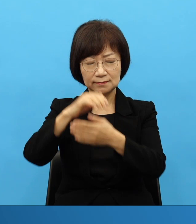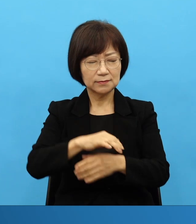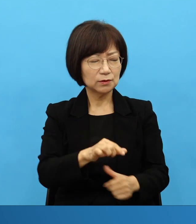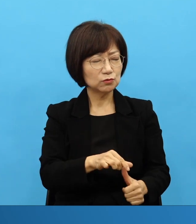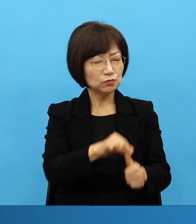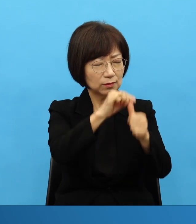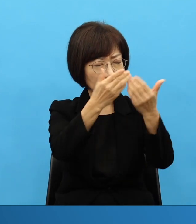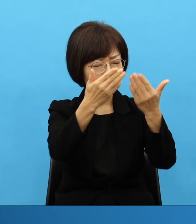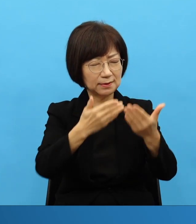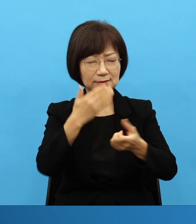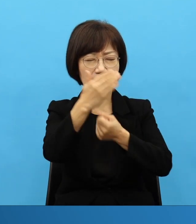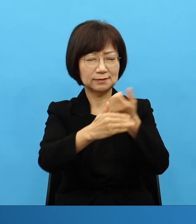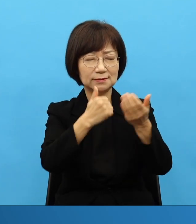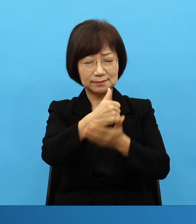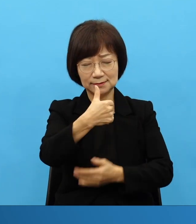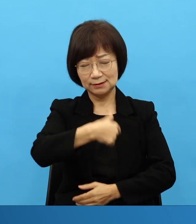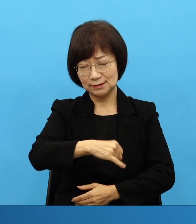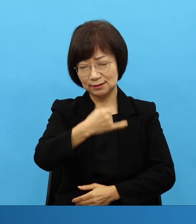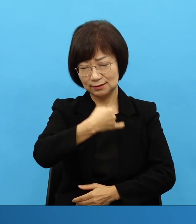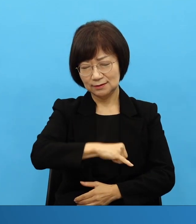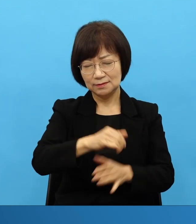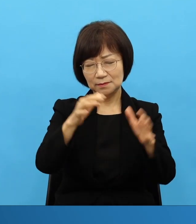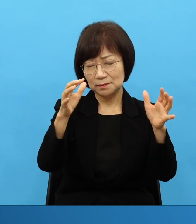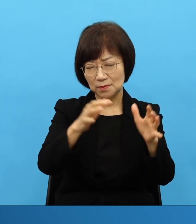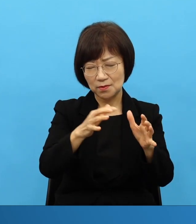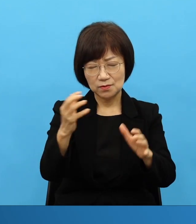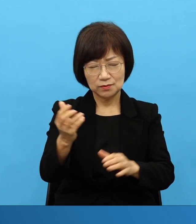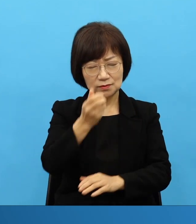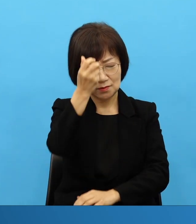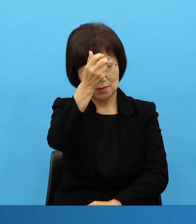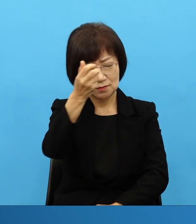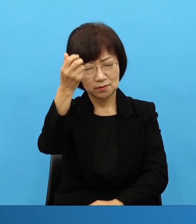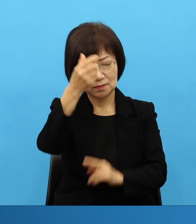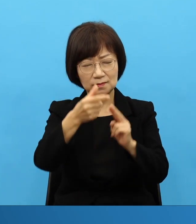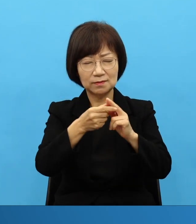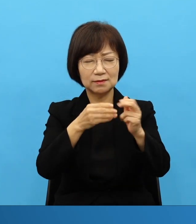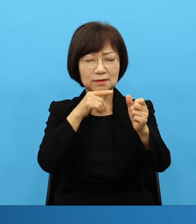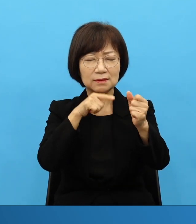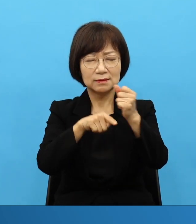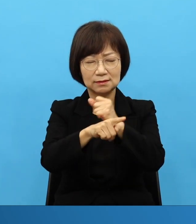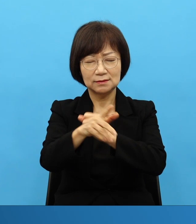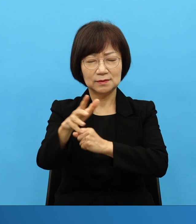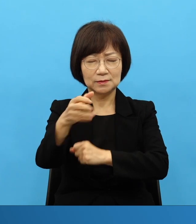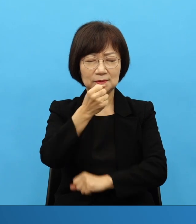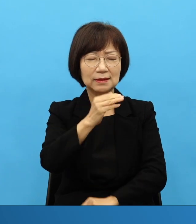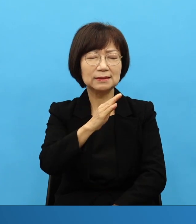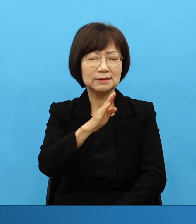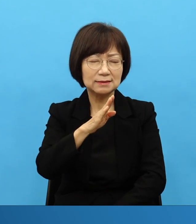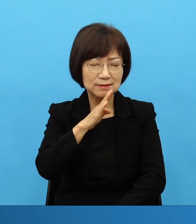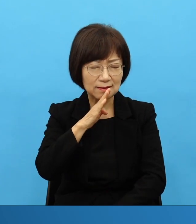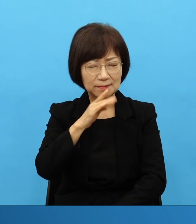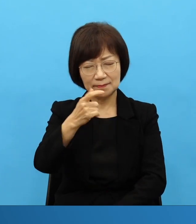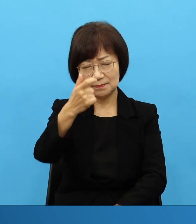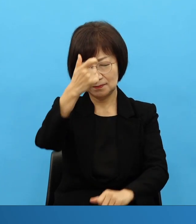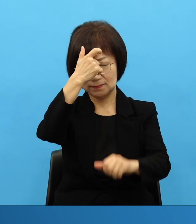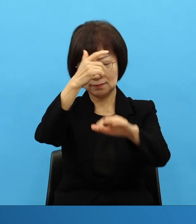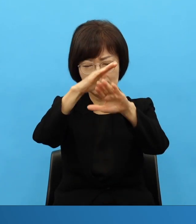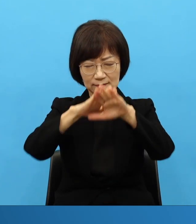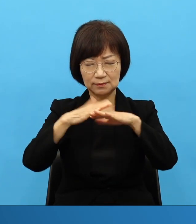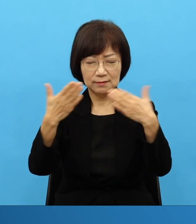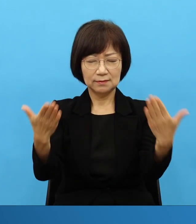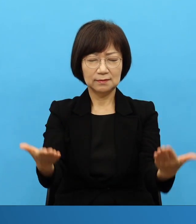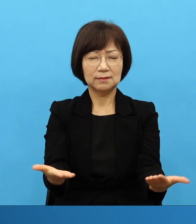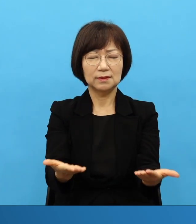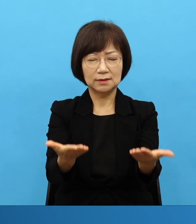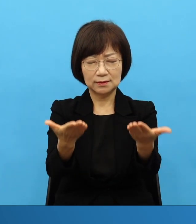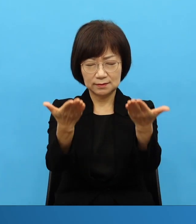자녀들이 신령과 진정으로 참 예배를 드립니다. Living Father God, your children who have been saved through Jesus Christ have come here